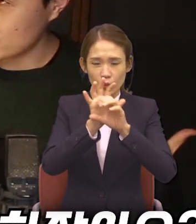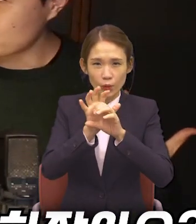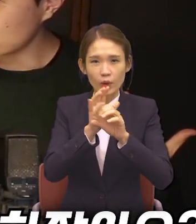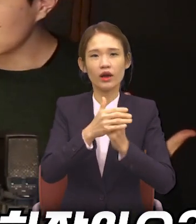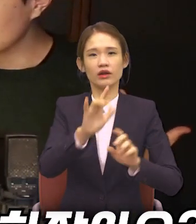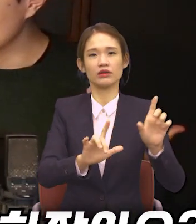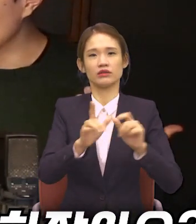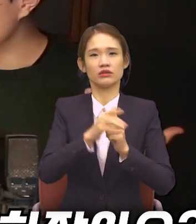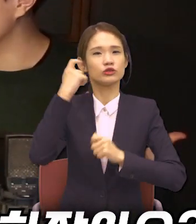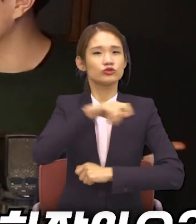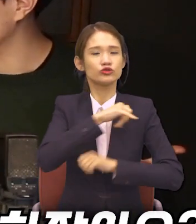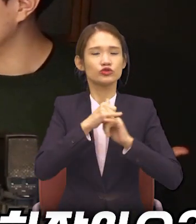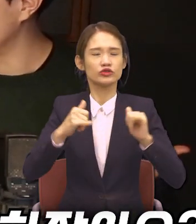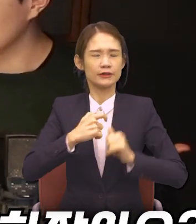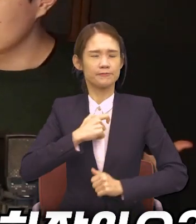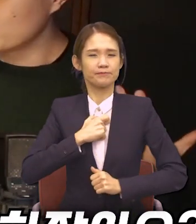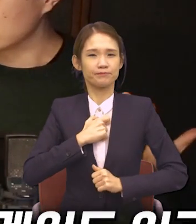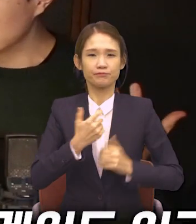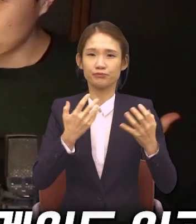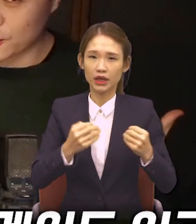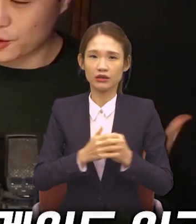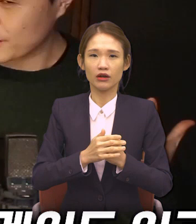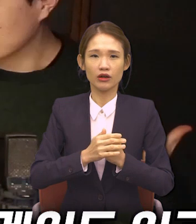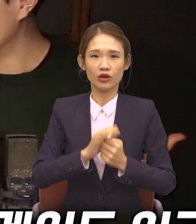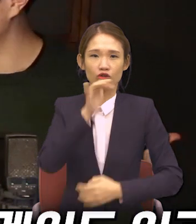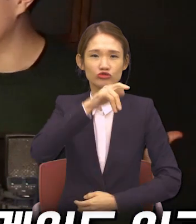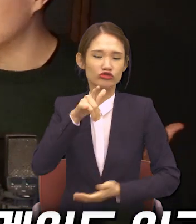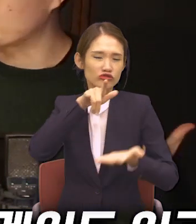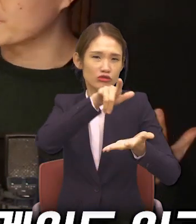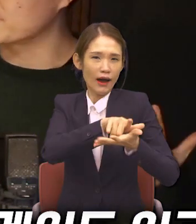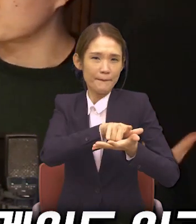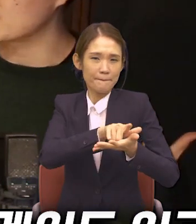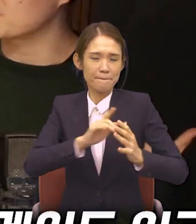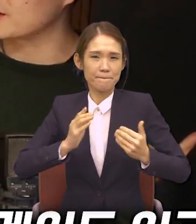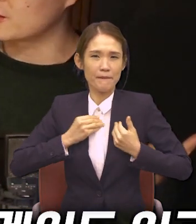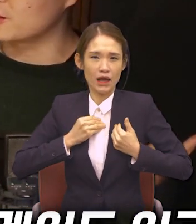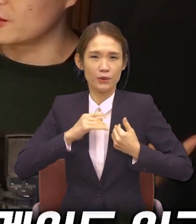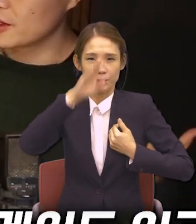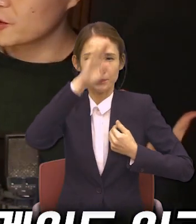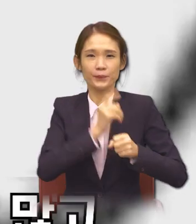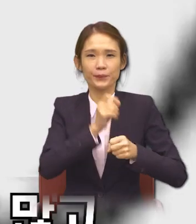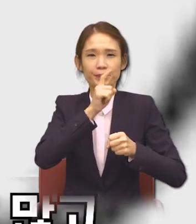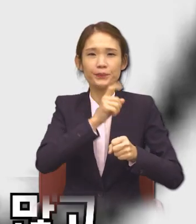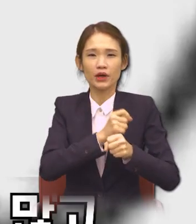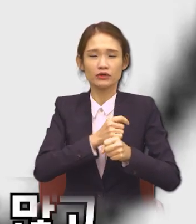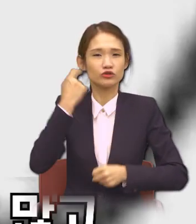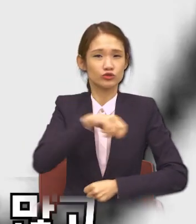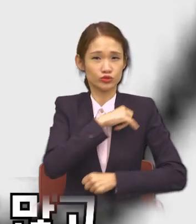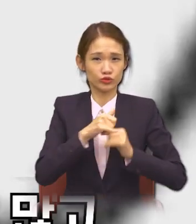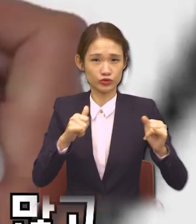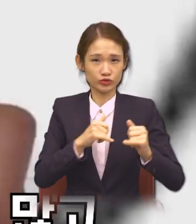때문에 중국인을 혐오하잖아요. 우한 폐렴이라고 막 해야 된다라는 뭐 그런 프레임도 막 있고 그럼 중국은